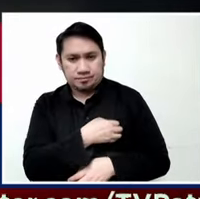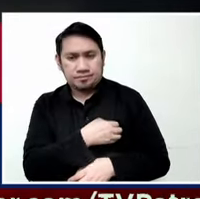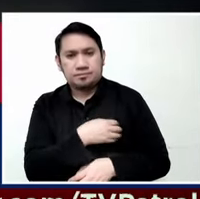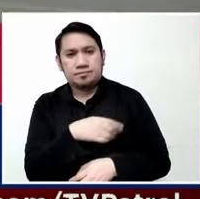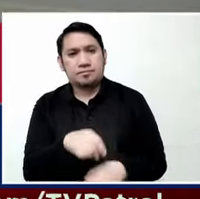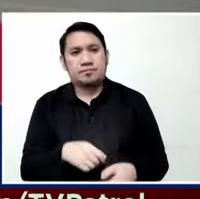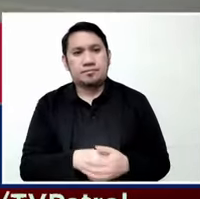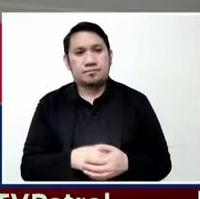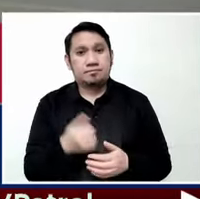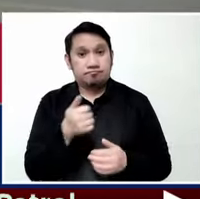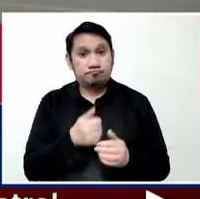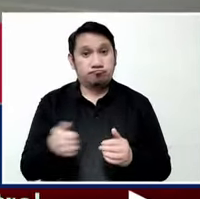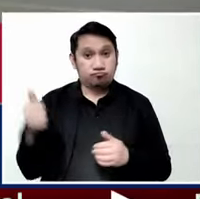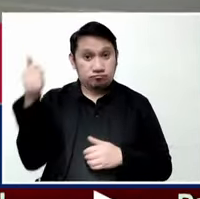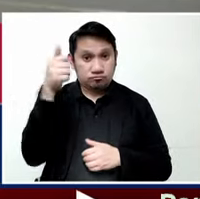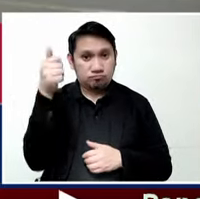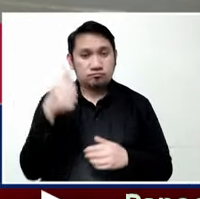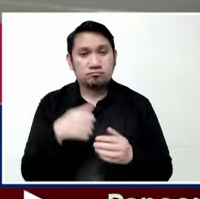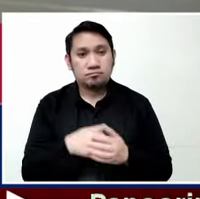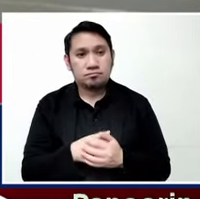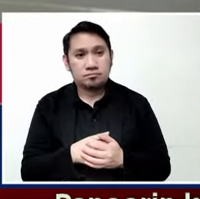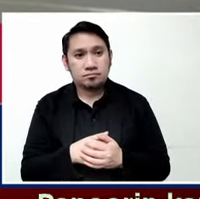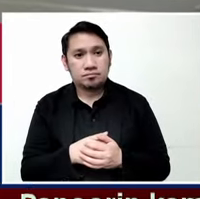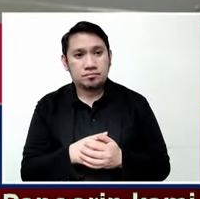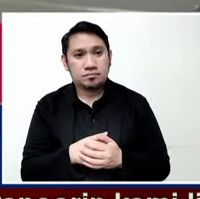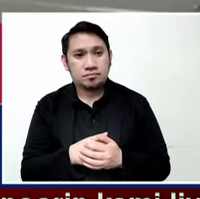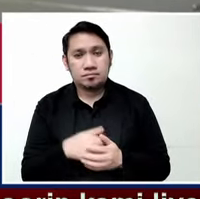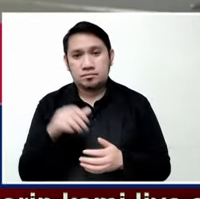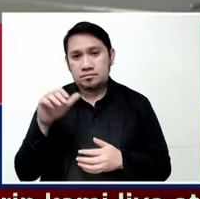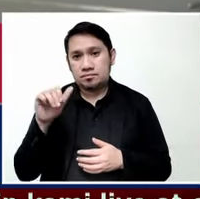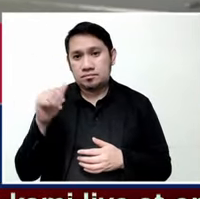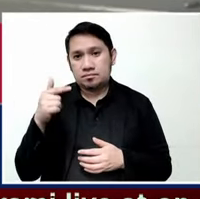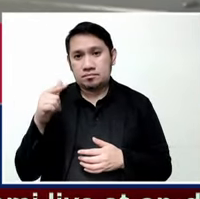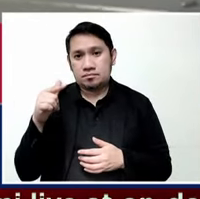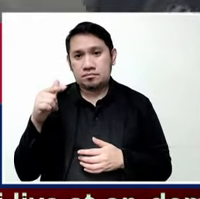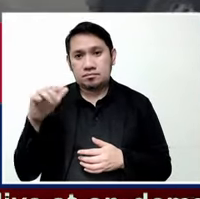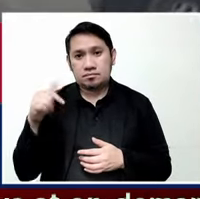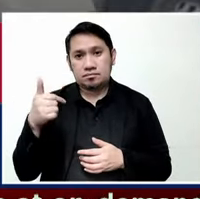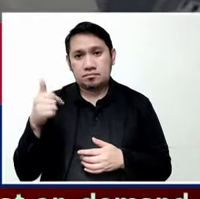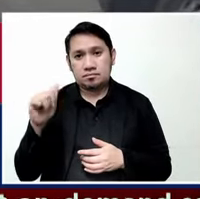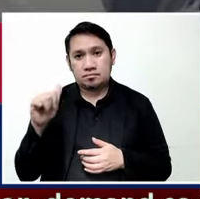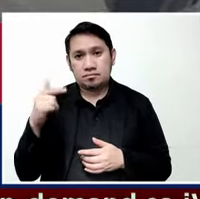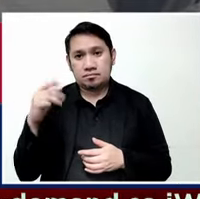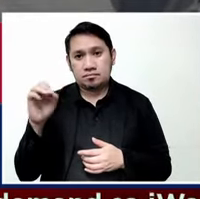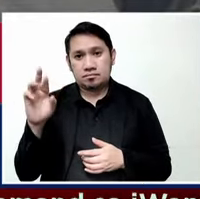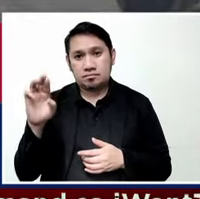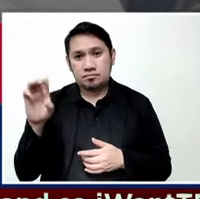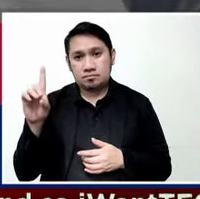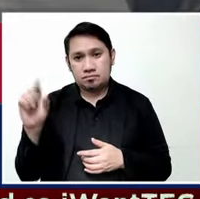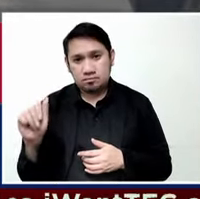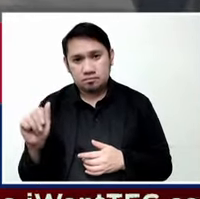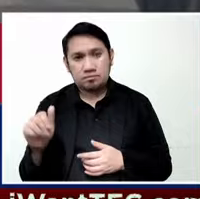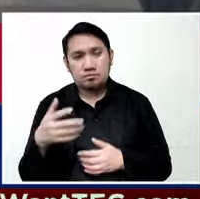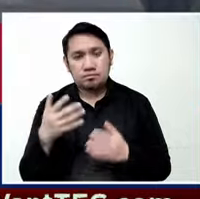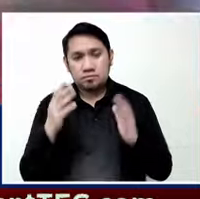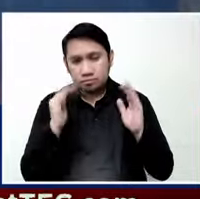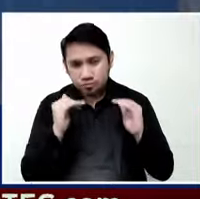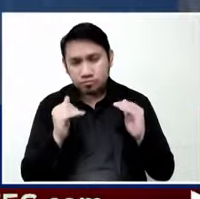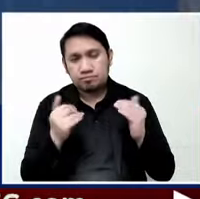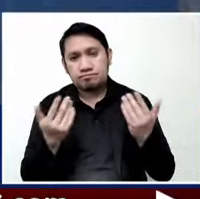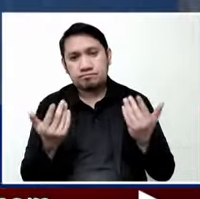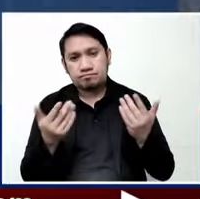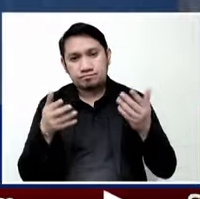under Chief PNP Acorda na mapagbigyan ng ano to, no? ng